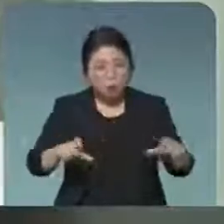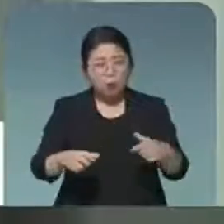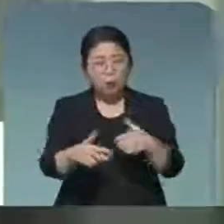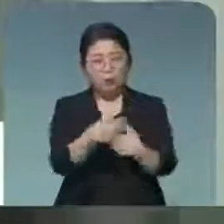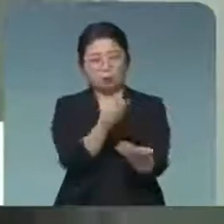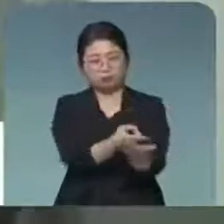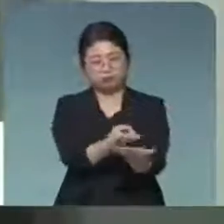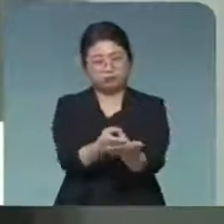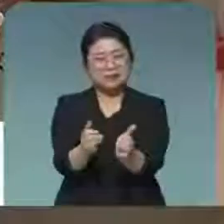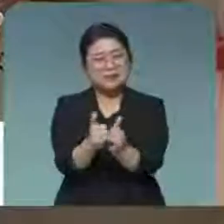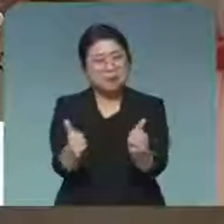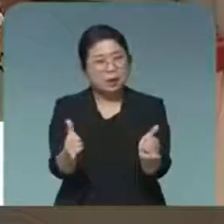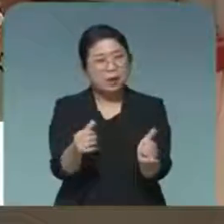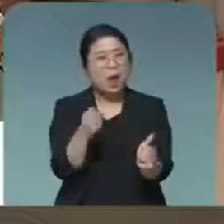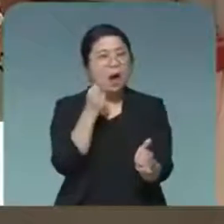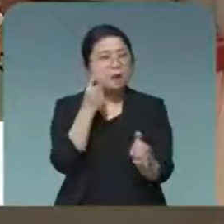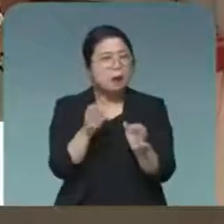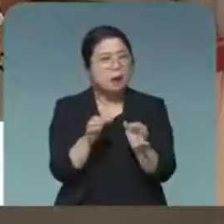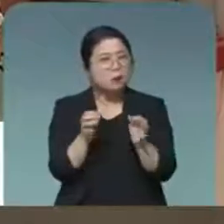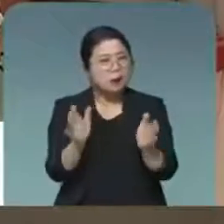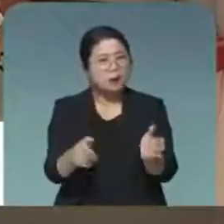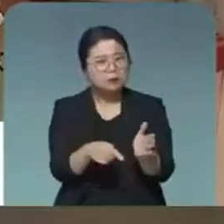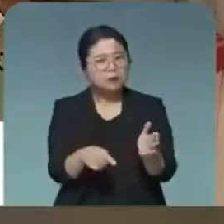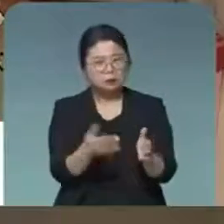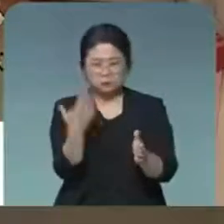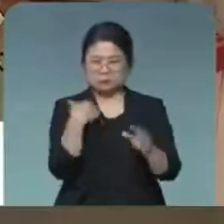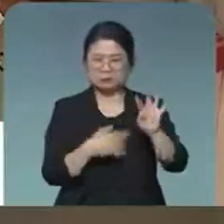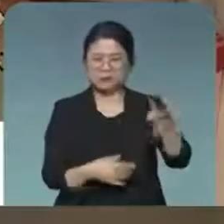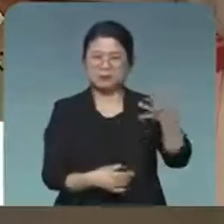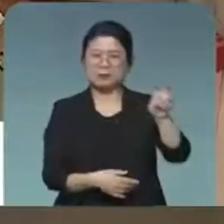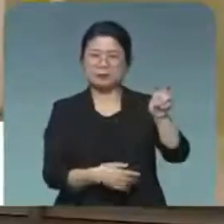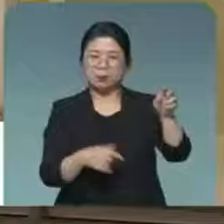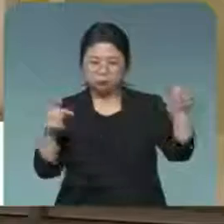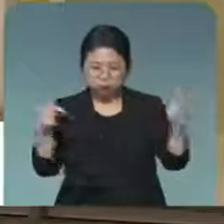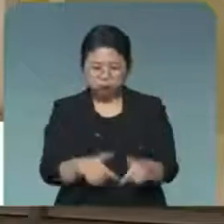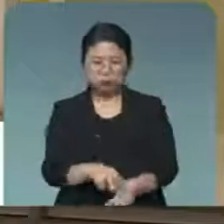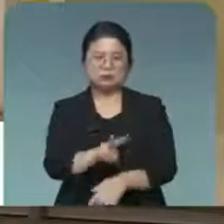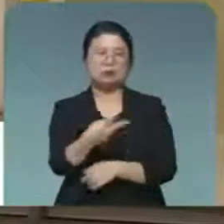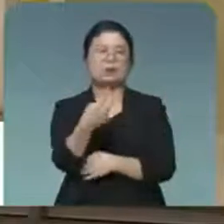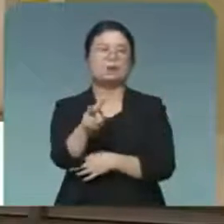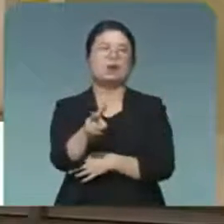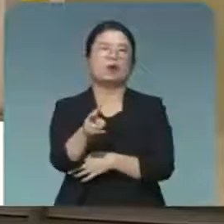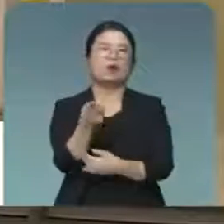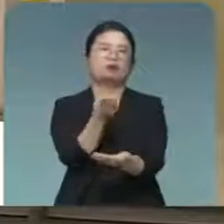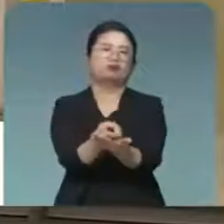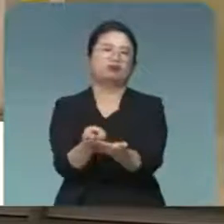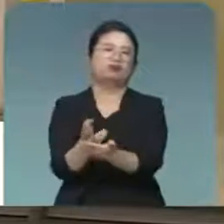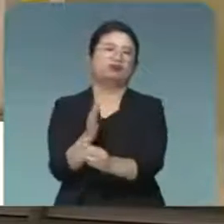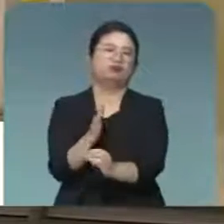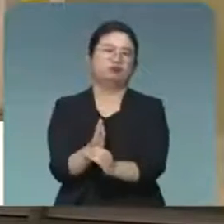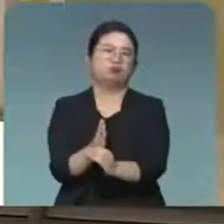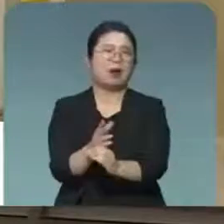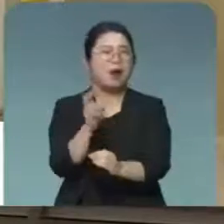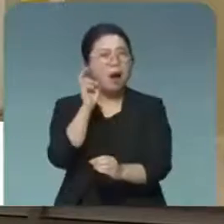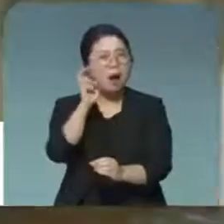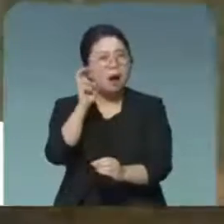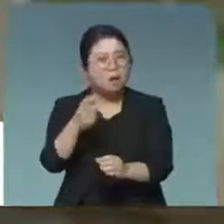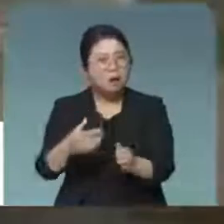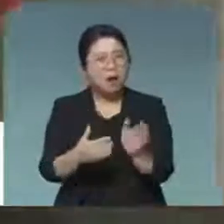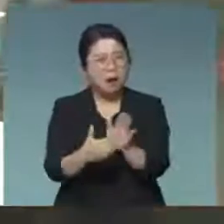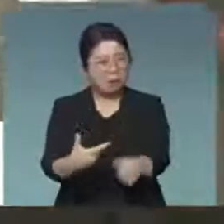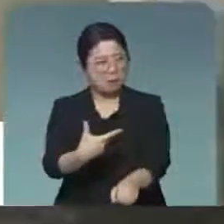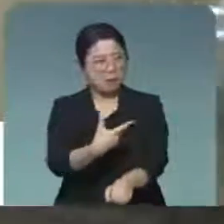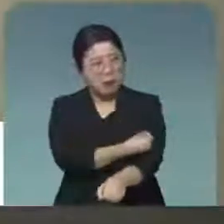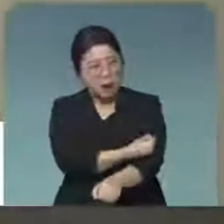확진자는 한 달 만에 420명에서 절반 수준인 202명으로 줄었습니다. 백신 접종과 거리두기 강화가